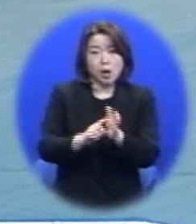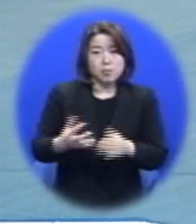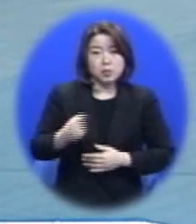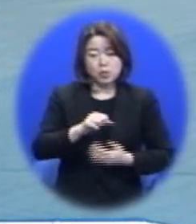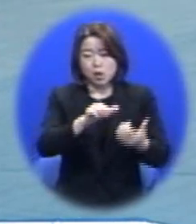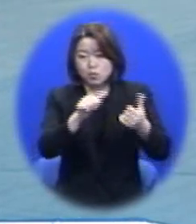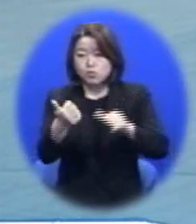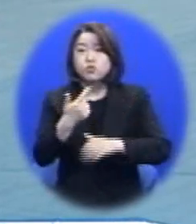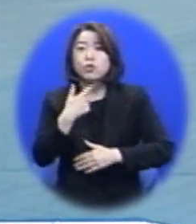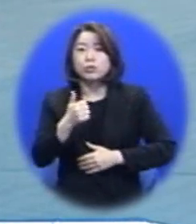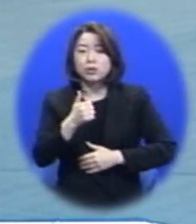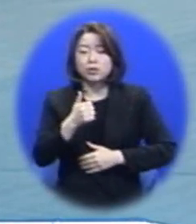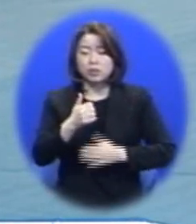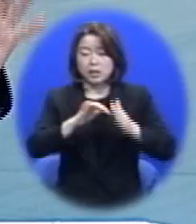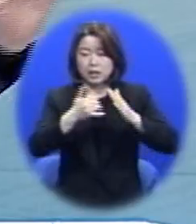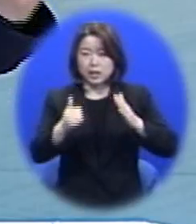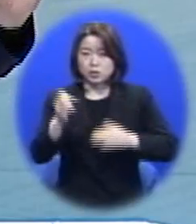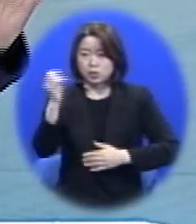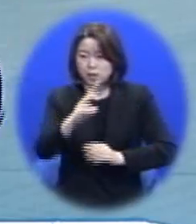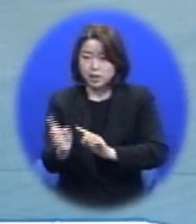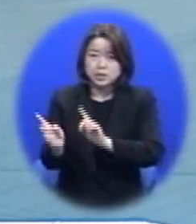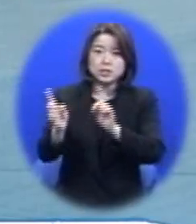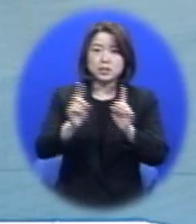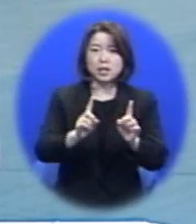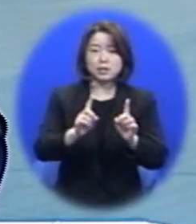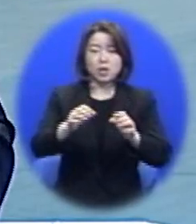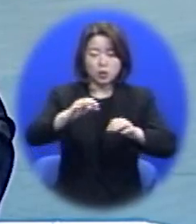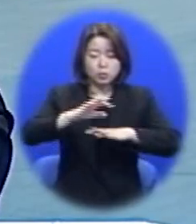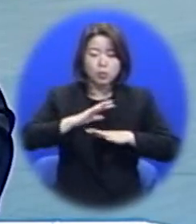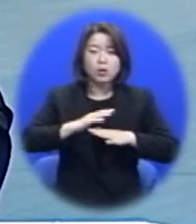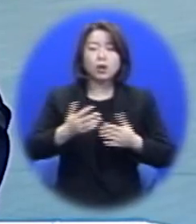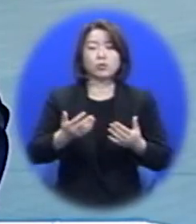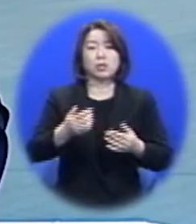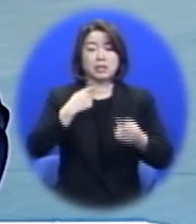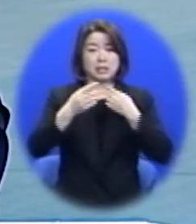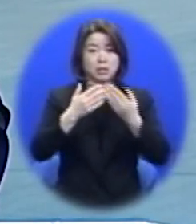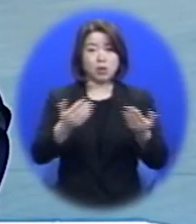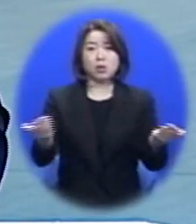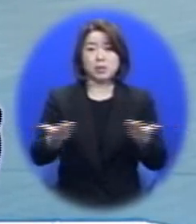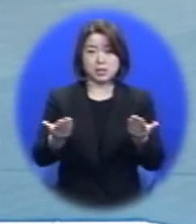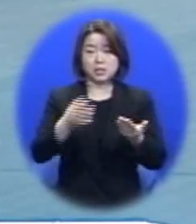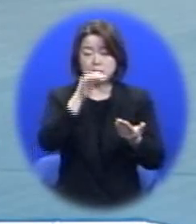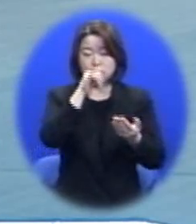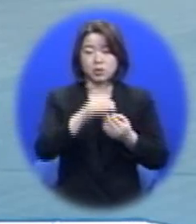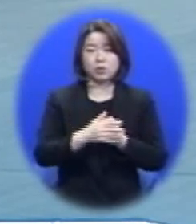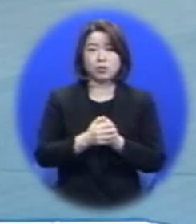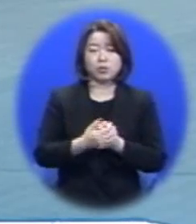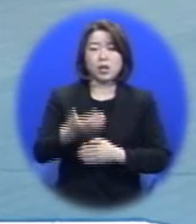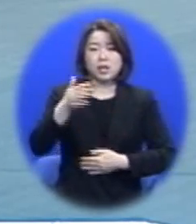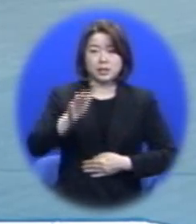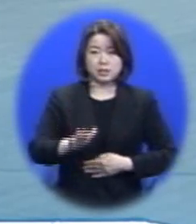죽었던 가족이 다시 살아나는 이런 놀라운 일을 경험하는 일들이 있어요. 그러나